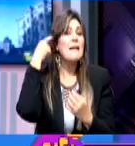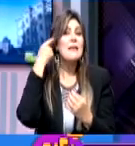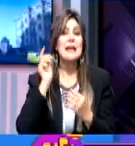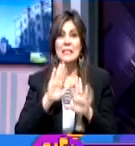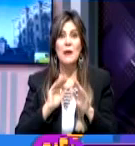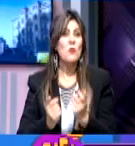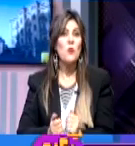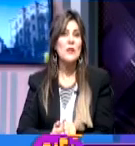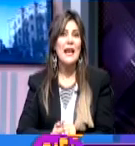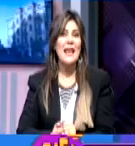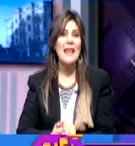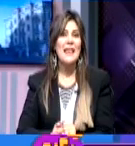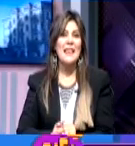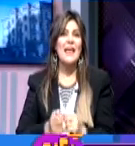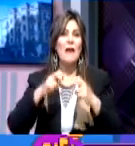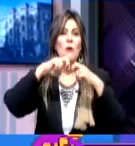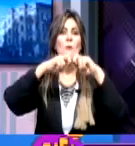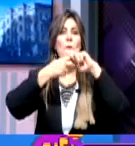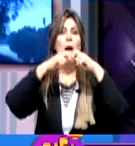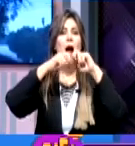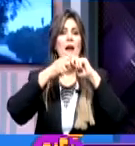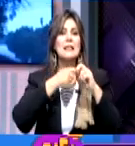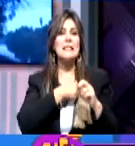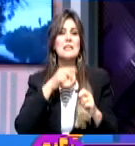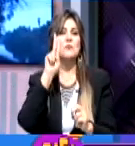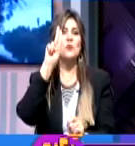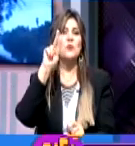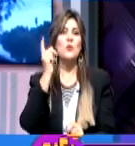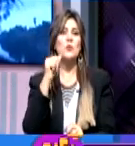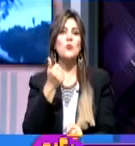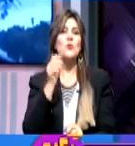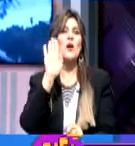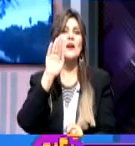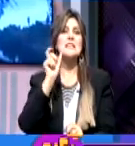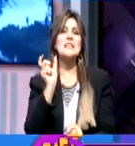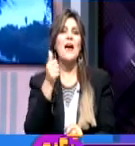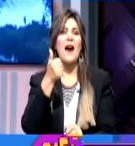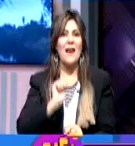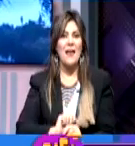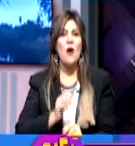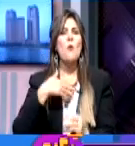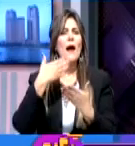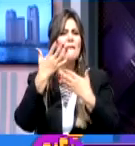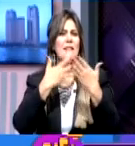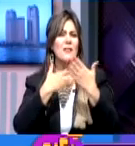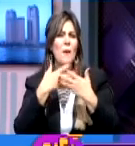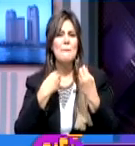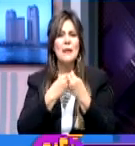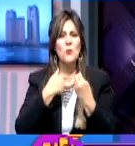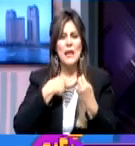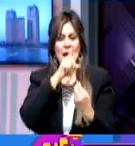إني أنا حضرت معرض تراثنا، وكان هو في خطاب ما بيني وبينه بنتكلم